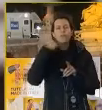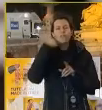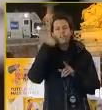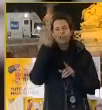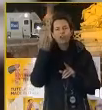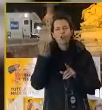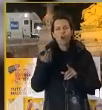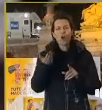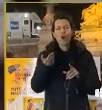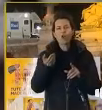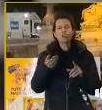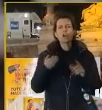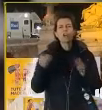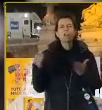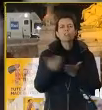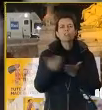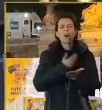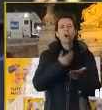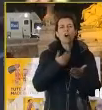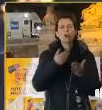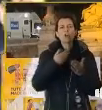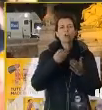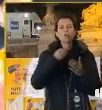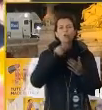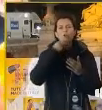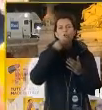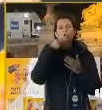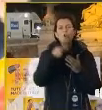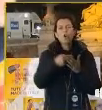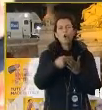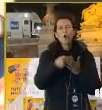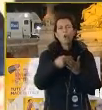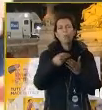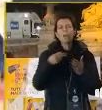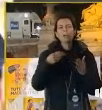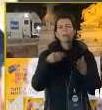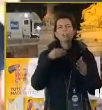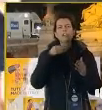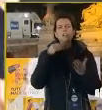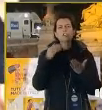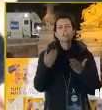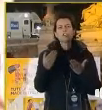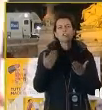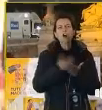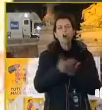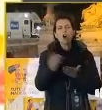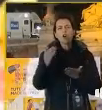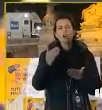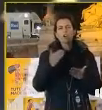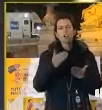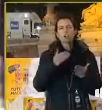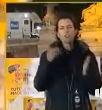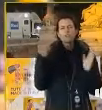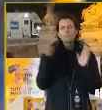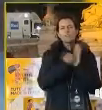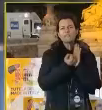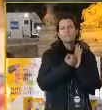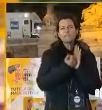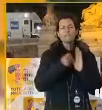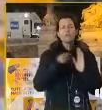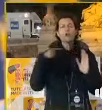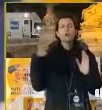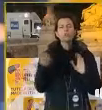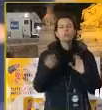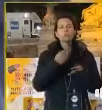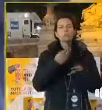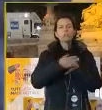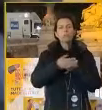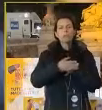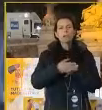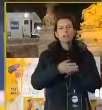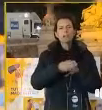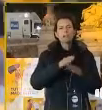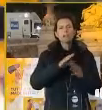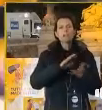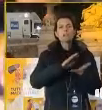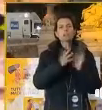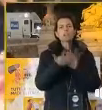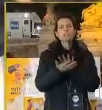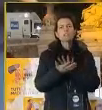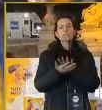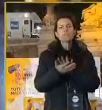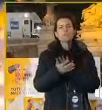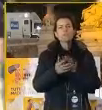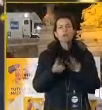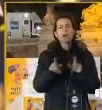nome dal manifesto o il simbolo. Allora tutti i partiti si sono trasformati in movimenti.